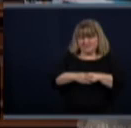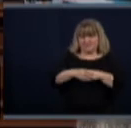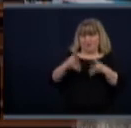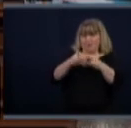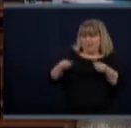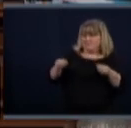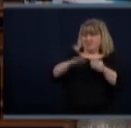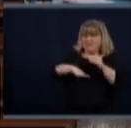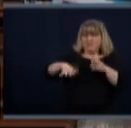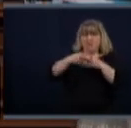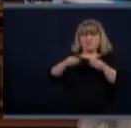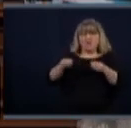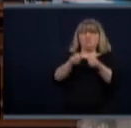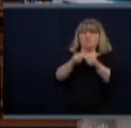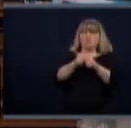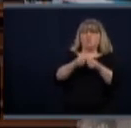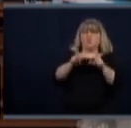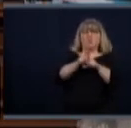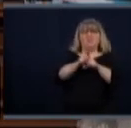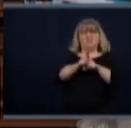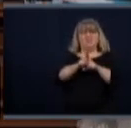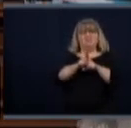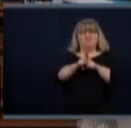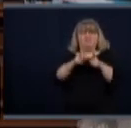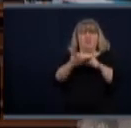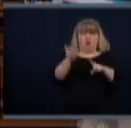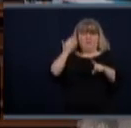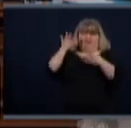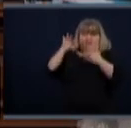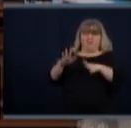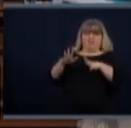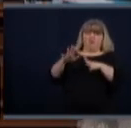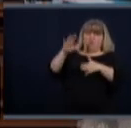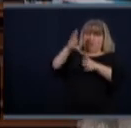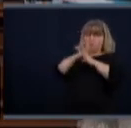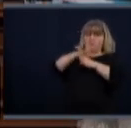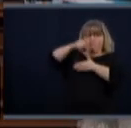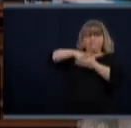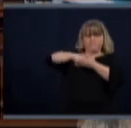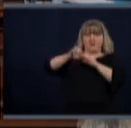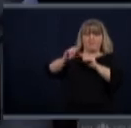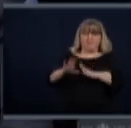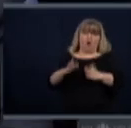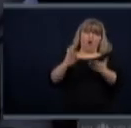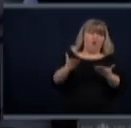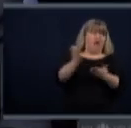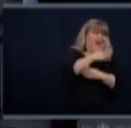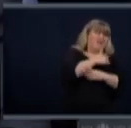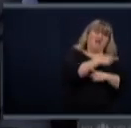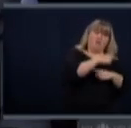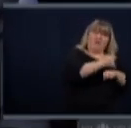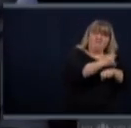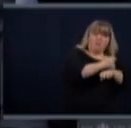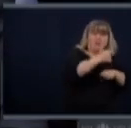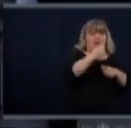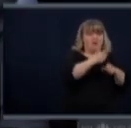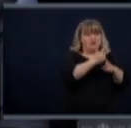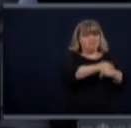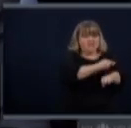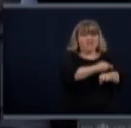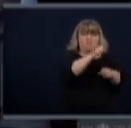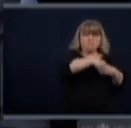et transporter un peu le problème qu'il y avait dans les CHSLD dans les écoles? Oui. Bien, écoutez, vous pourriez